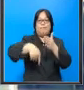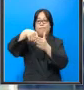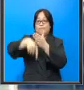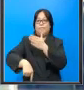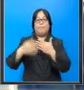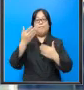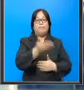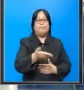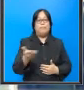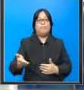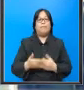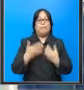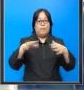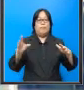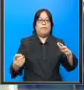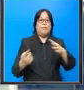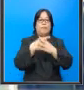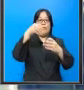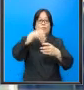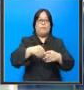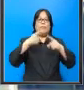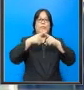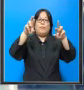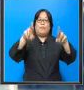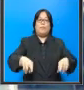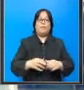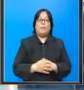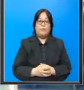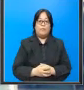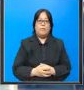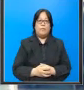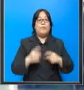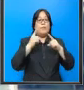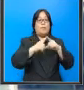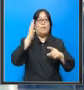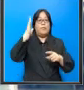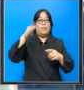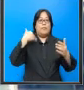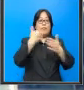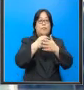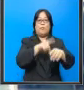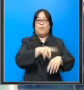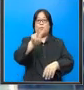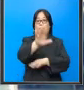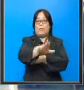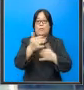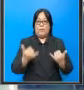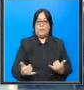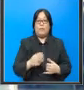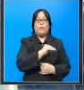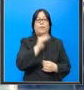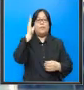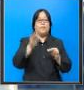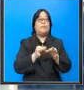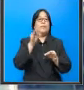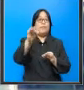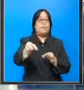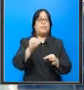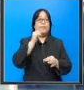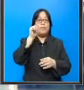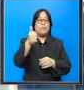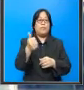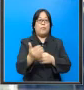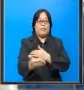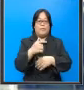disitu jalan tersebut seringkali menjadi bermasalah ya jadi pohon pantai